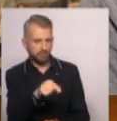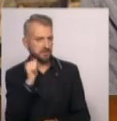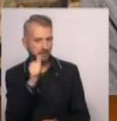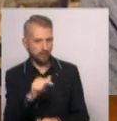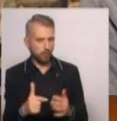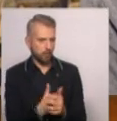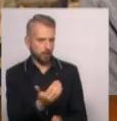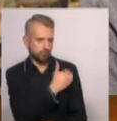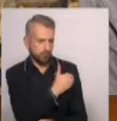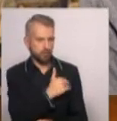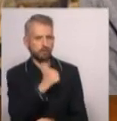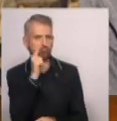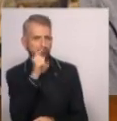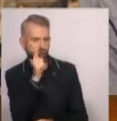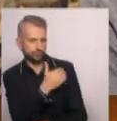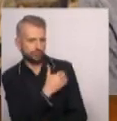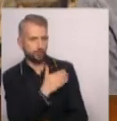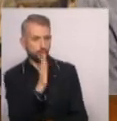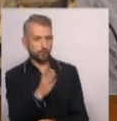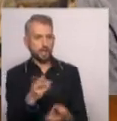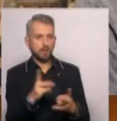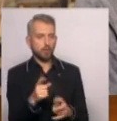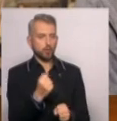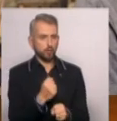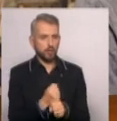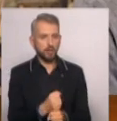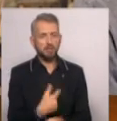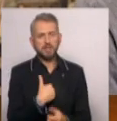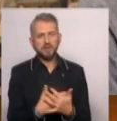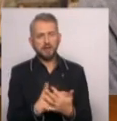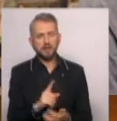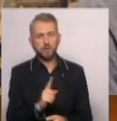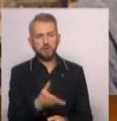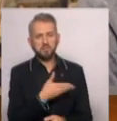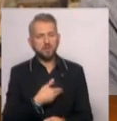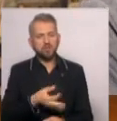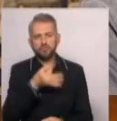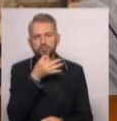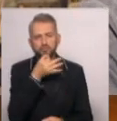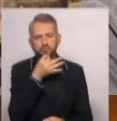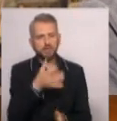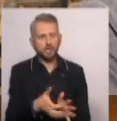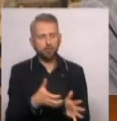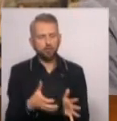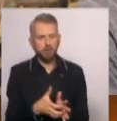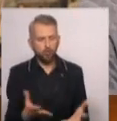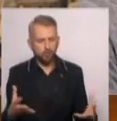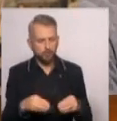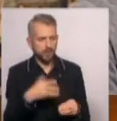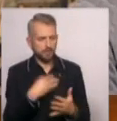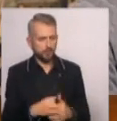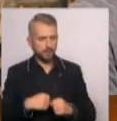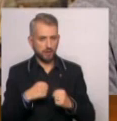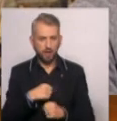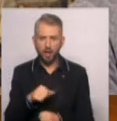прийдуть знову, треба щось робити. І тоді почнеться рух. Отже, мені здається, що ми ще недостатньо консолідували наші зусилля. Тобто немає, у вас